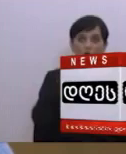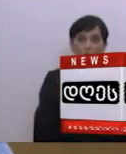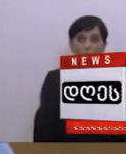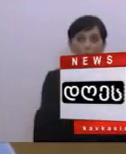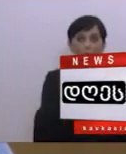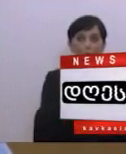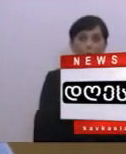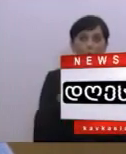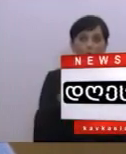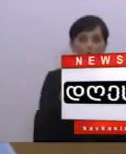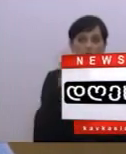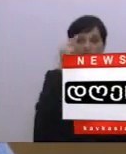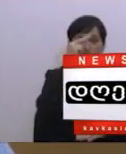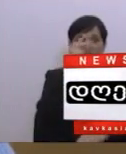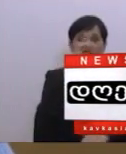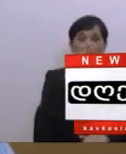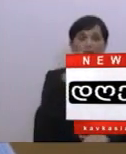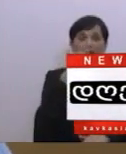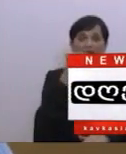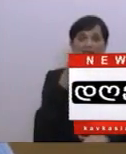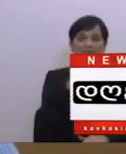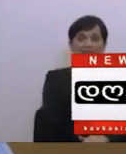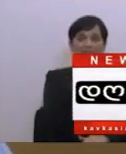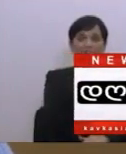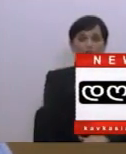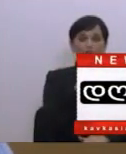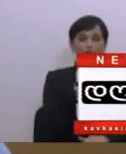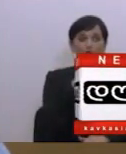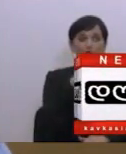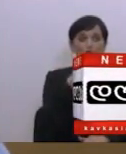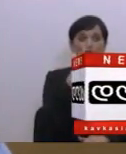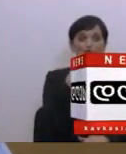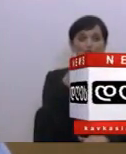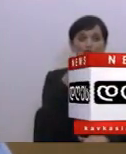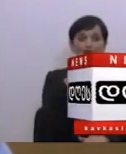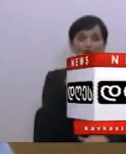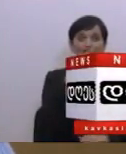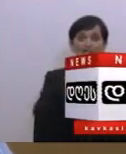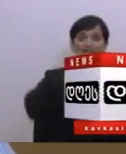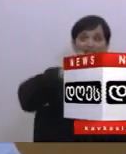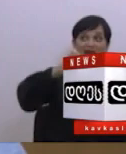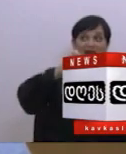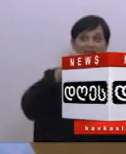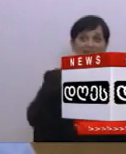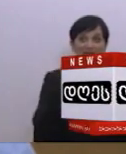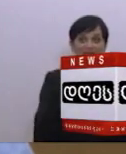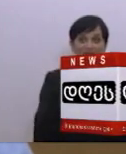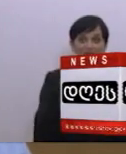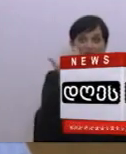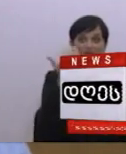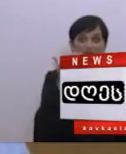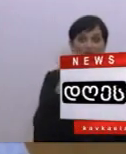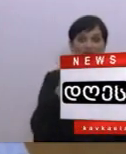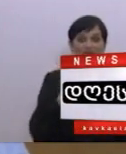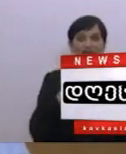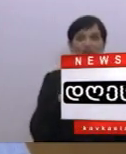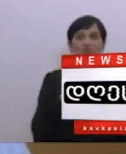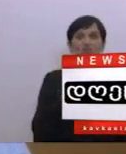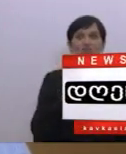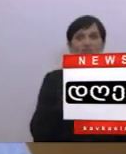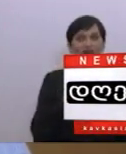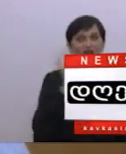Orosani, Daci Berajas, Irakli Zarkuas, Aluda Hudușauris, Dasacavi Rohart. Tkoen Sadgilas, ai